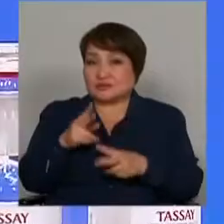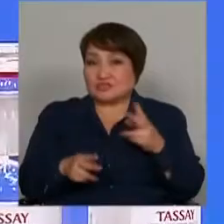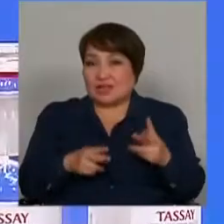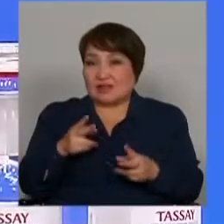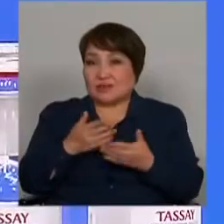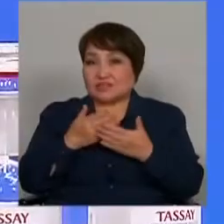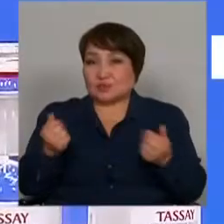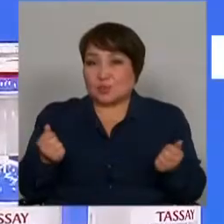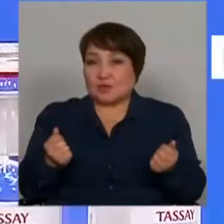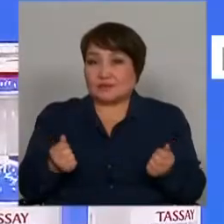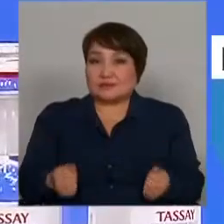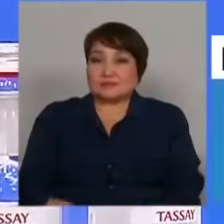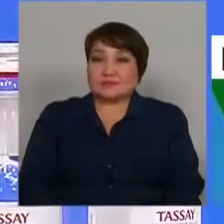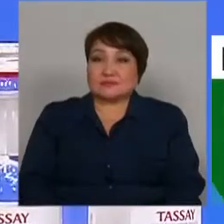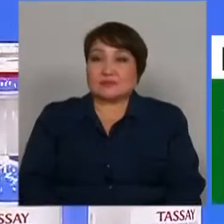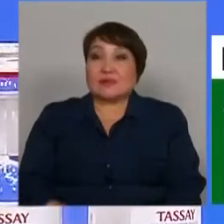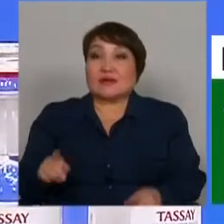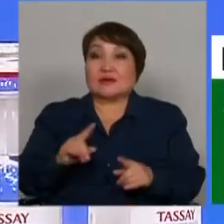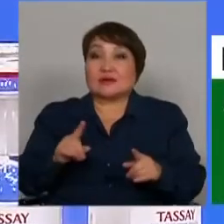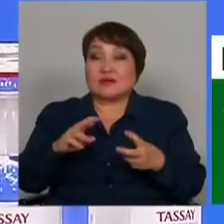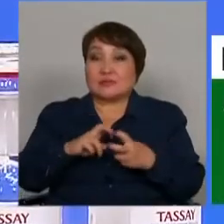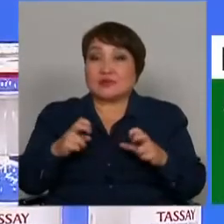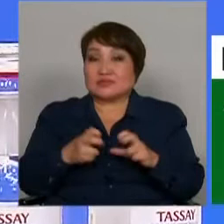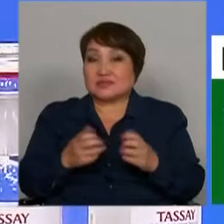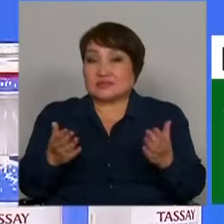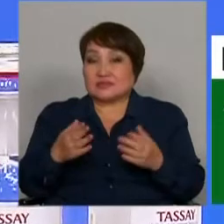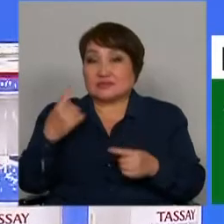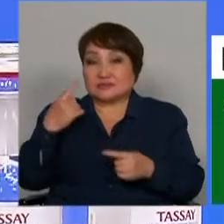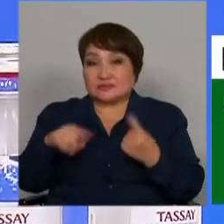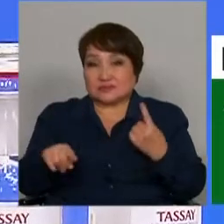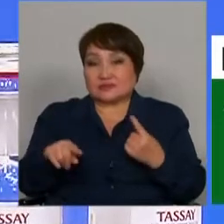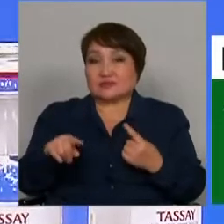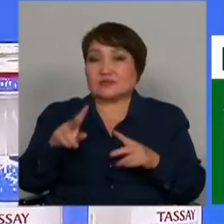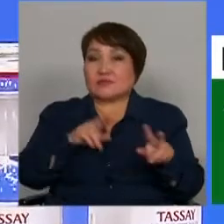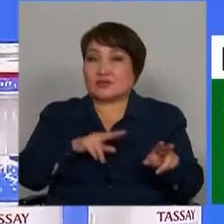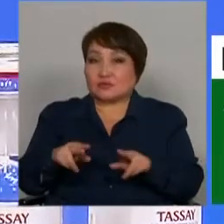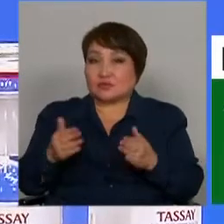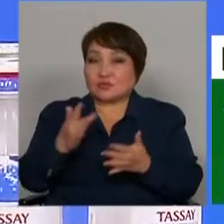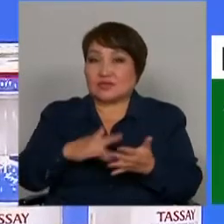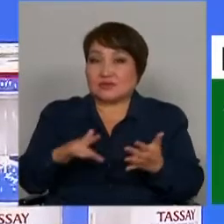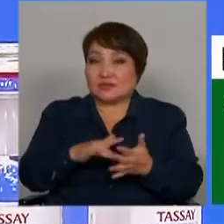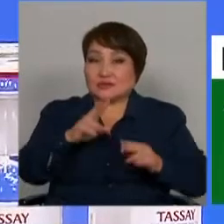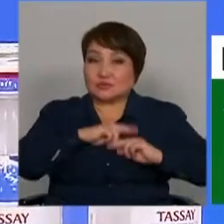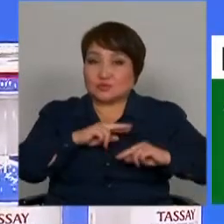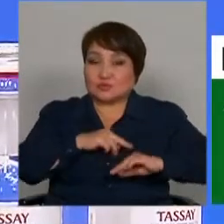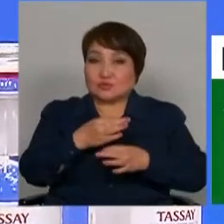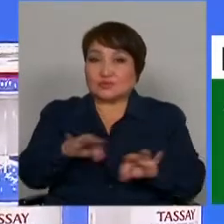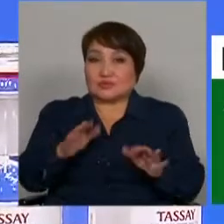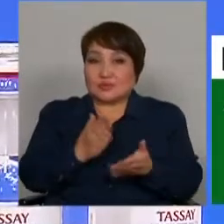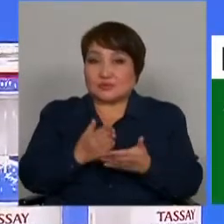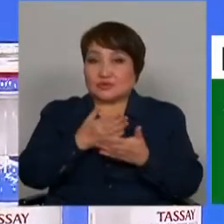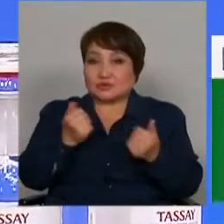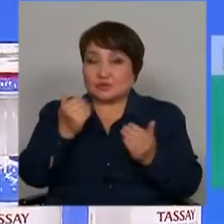То имеет соответствующие бумаги и разрешения. Мәселе жіті бақылауда. Бүгінде қаладағы жұмыс істеуге рұқсаты барлармен жоқ нысандар